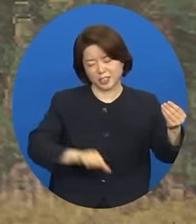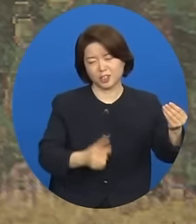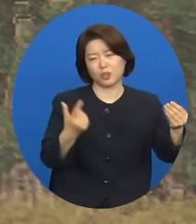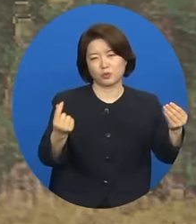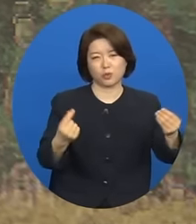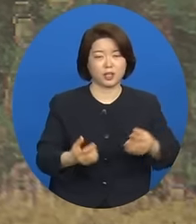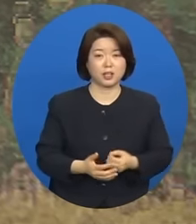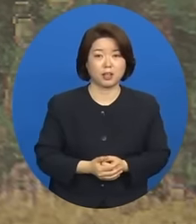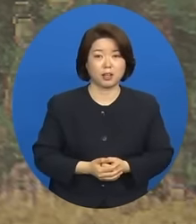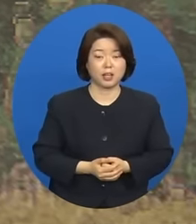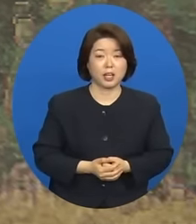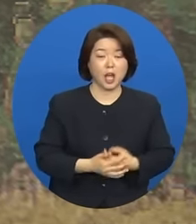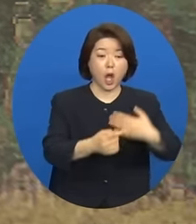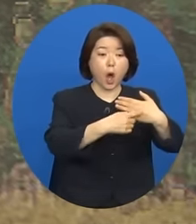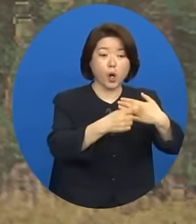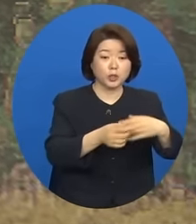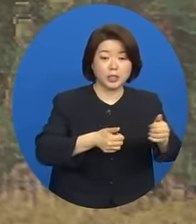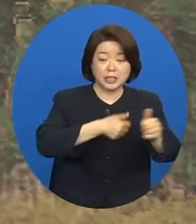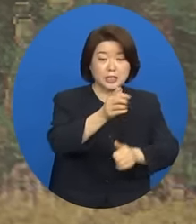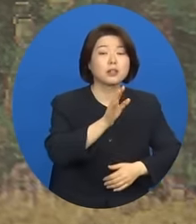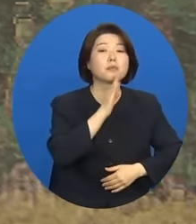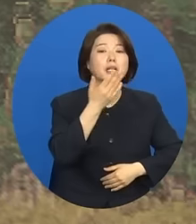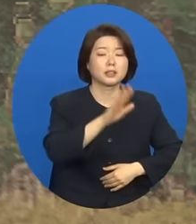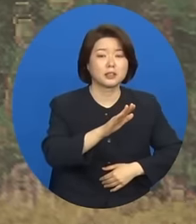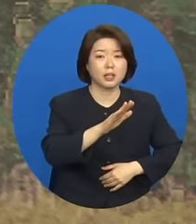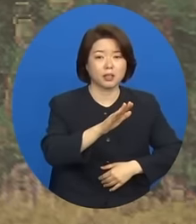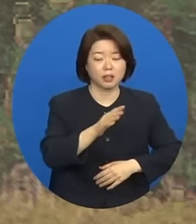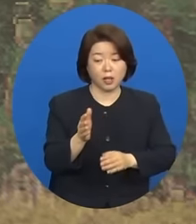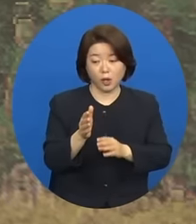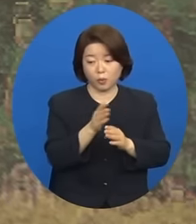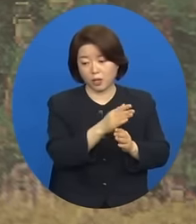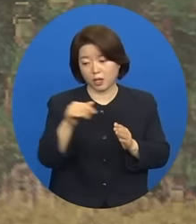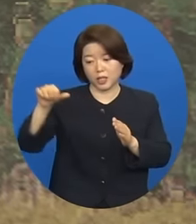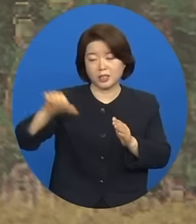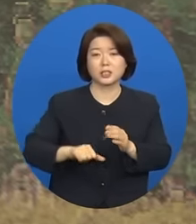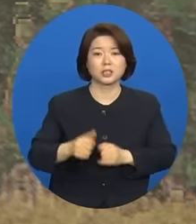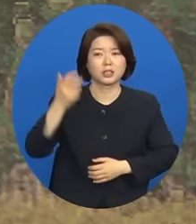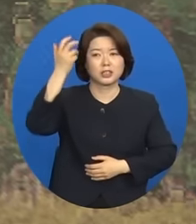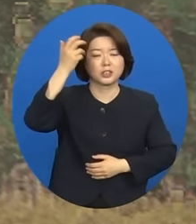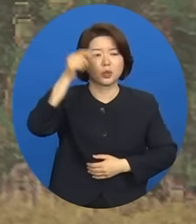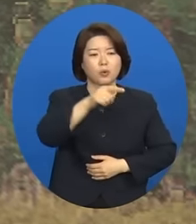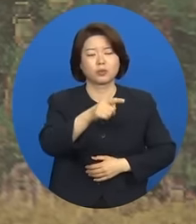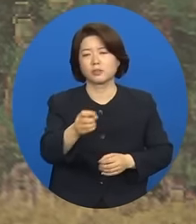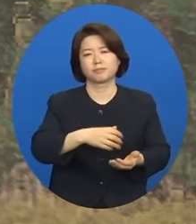제가 이겼는데요 진 거더라고요. 영혼을 잃었어요.